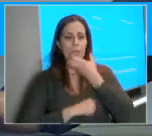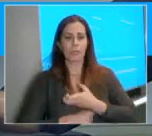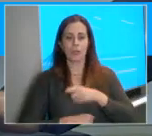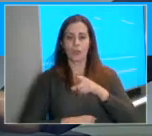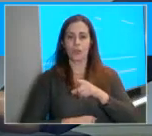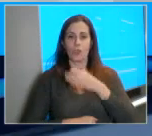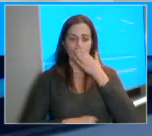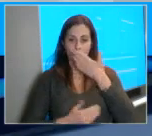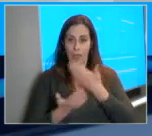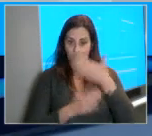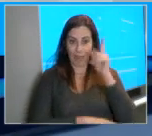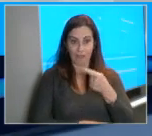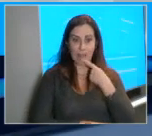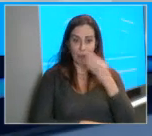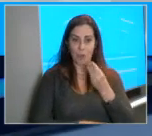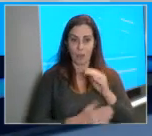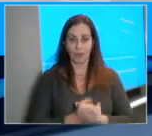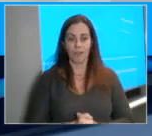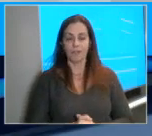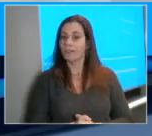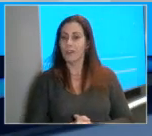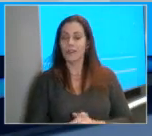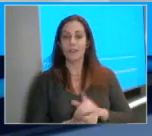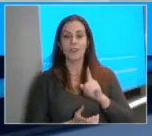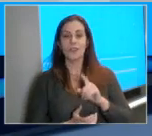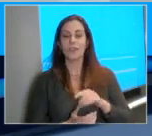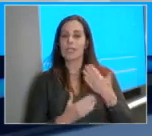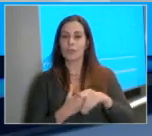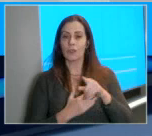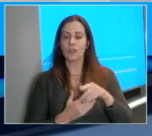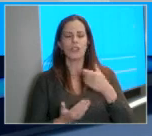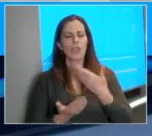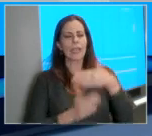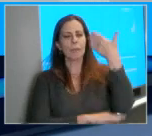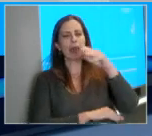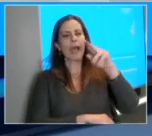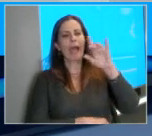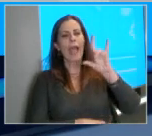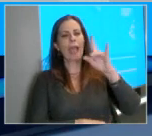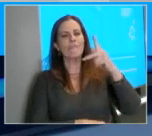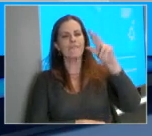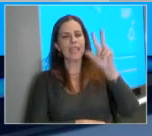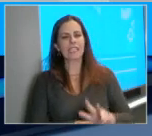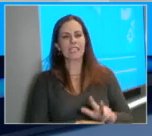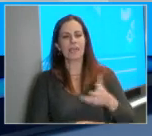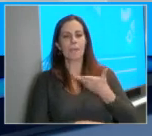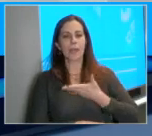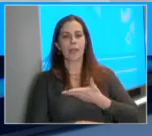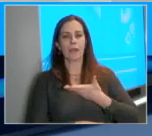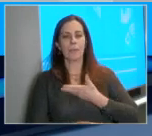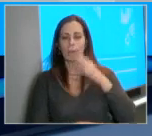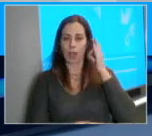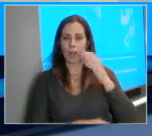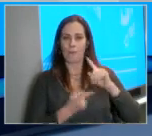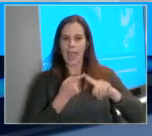ניר חפץ. אתם מאוד חייבים, רגע, שנייה, תודה דוקטור, כן, לסיום. כאשר ניר חפץ מקבל את המאהבת